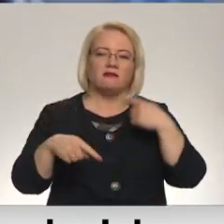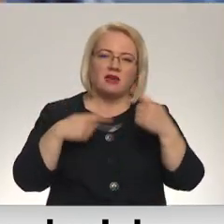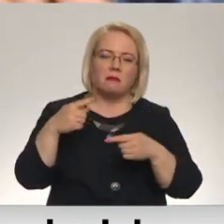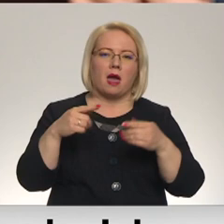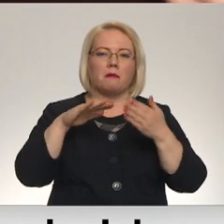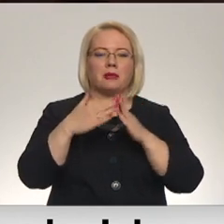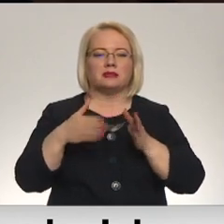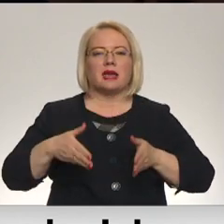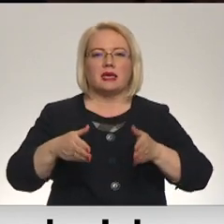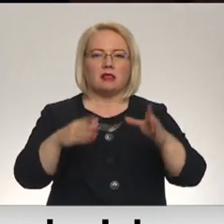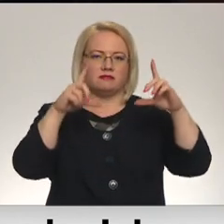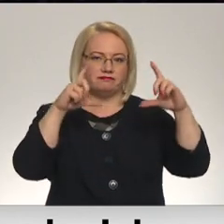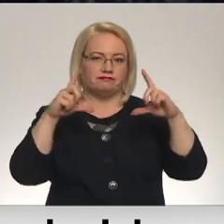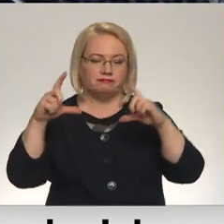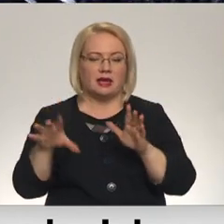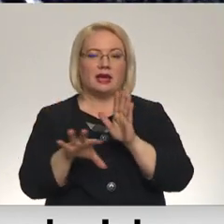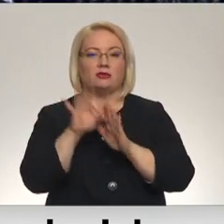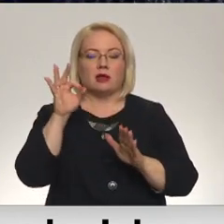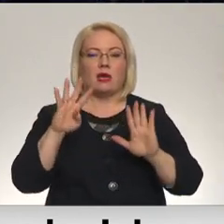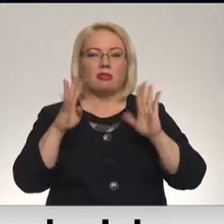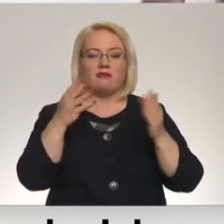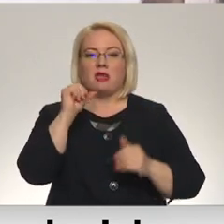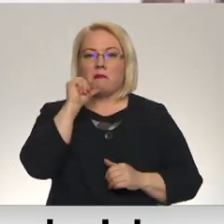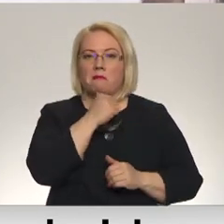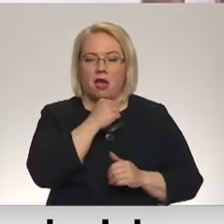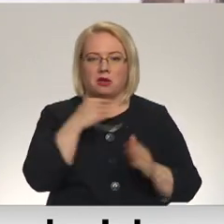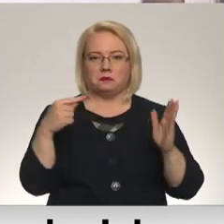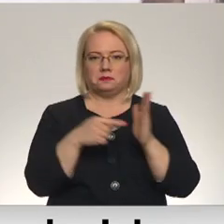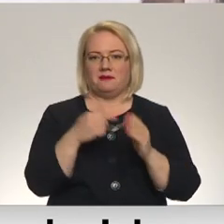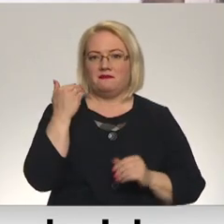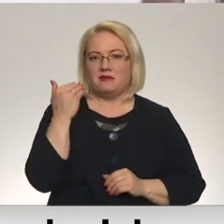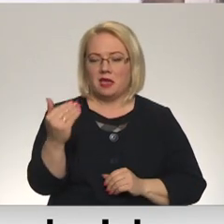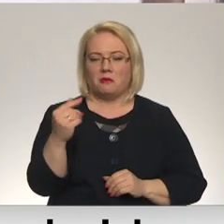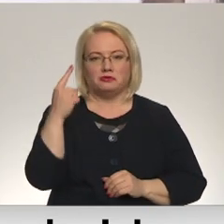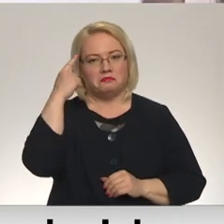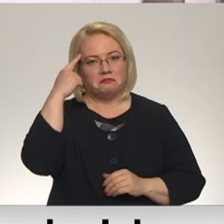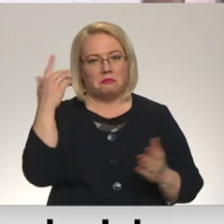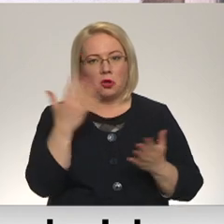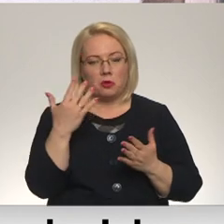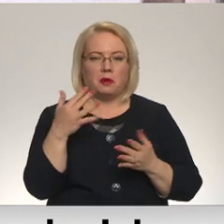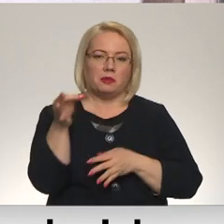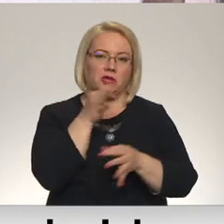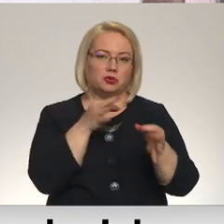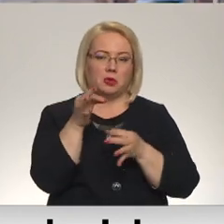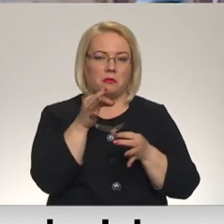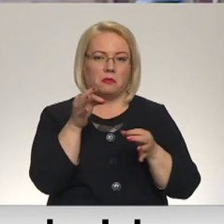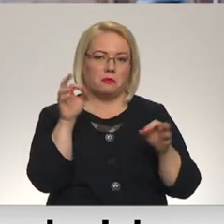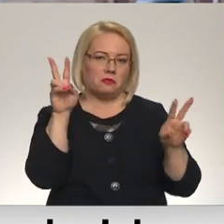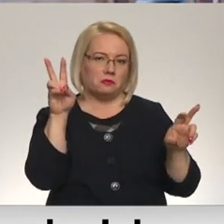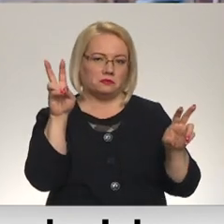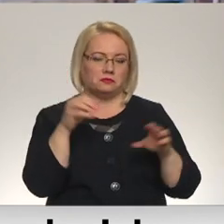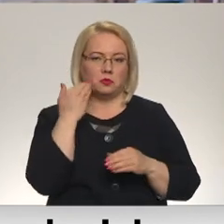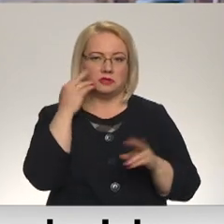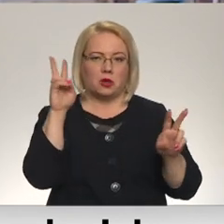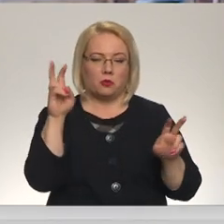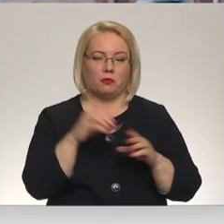ielas. Izlozes kārtībā 9. Maija iela trāpījusies tieši viņam, un fotogrāfs aizdomājies par tās diskutablo nosaukumu. Mums Talsos